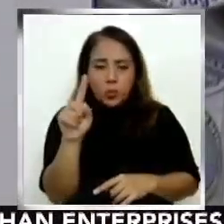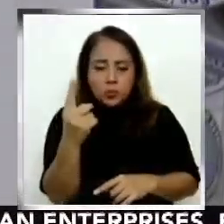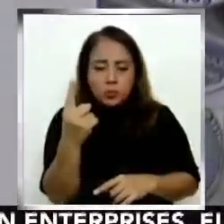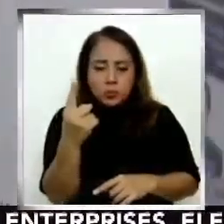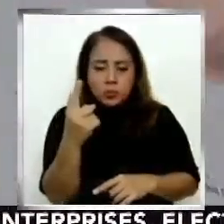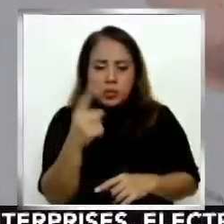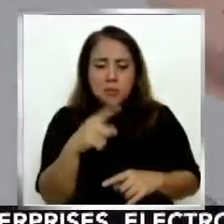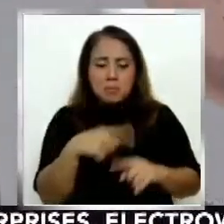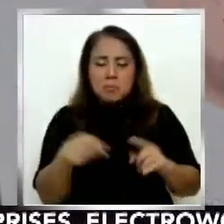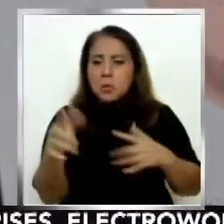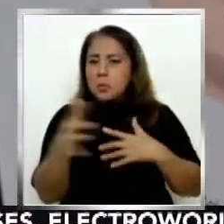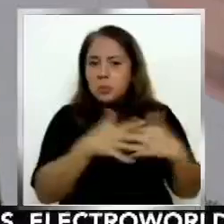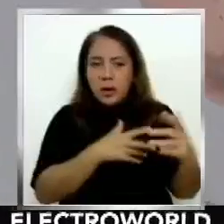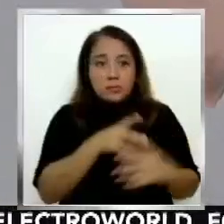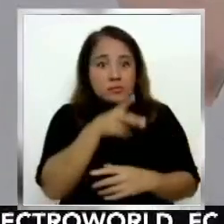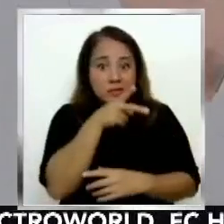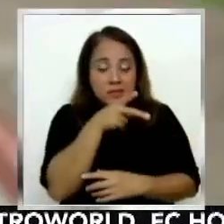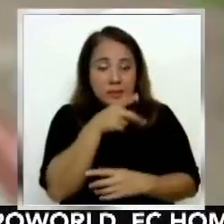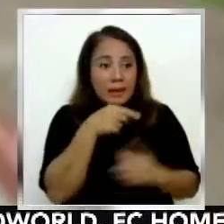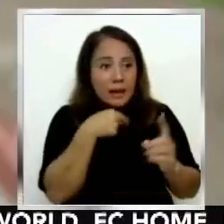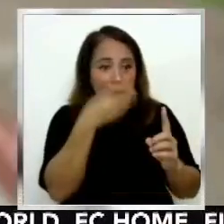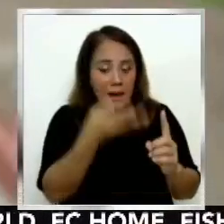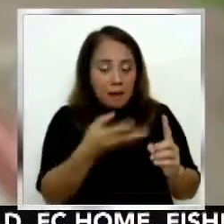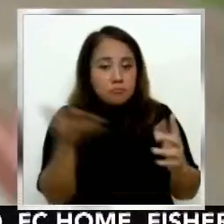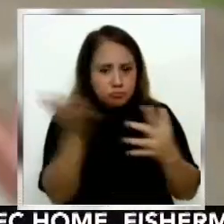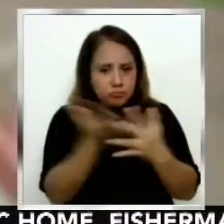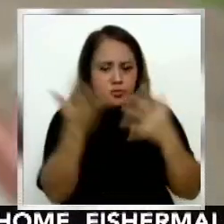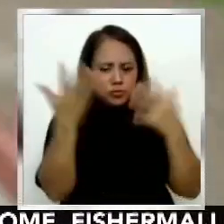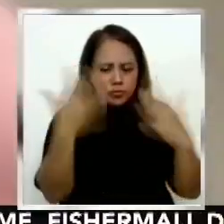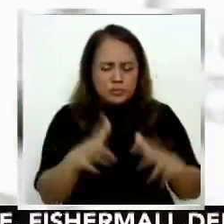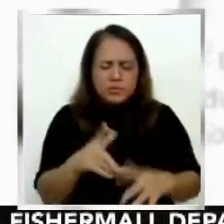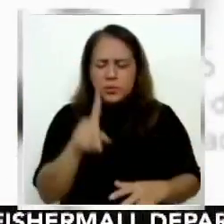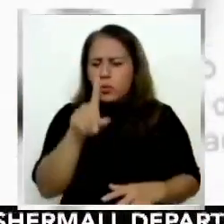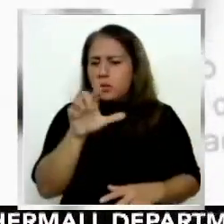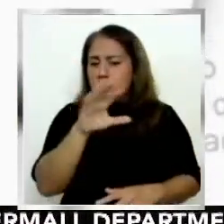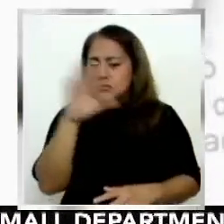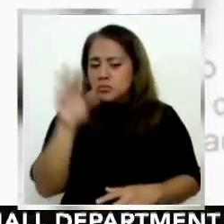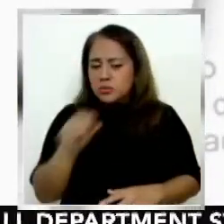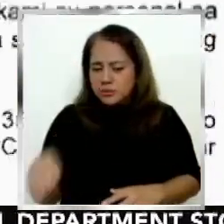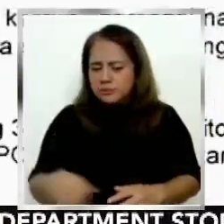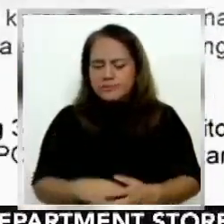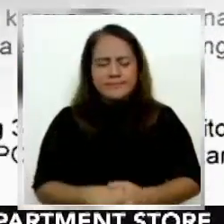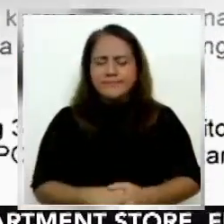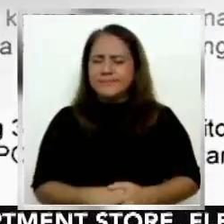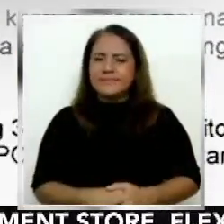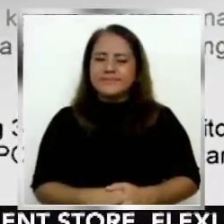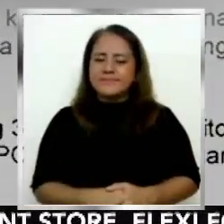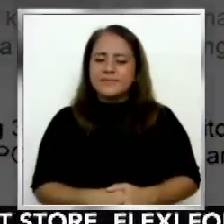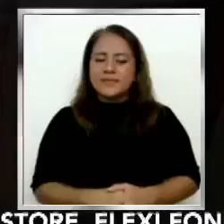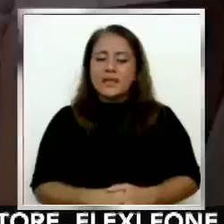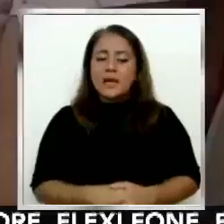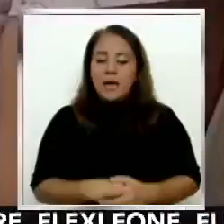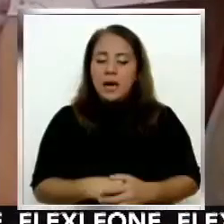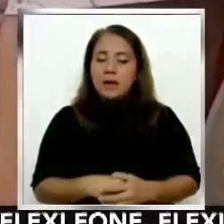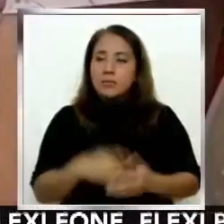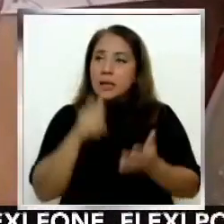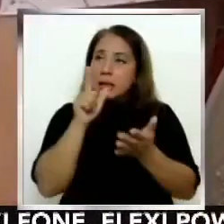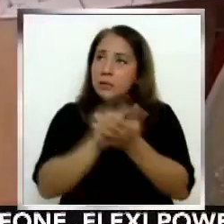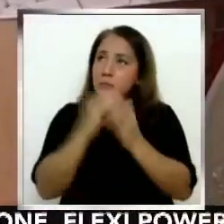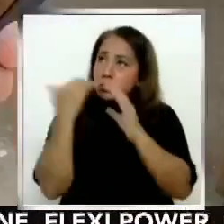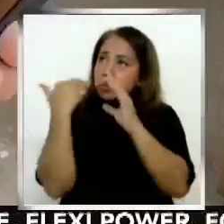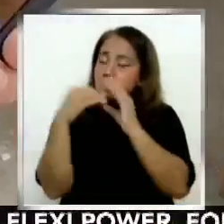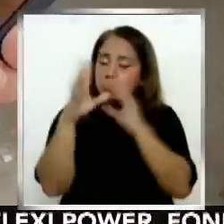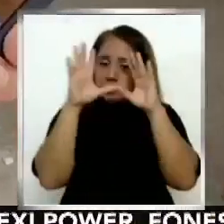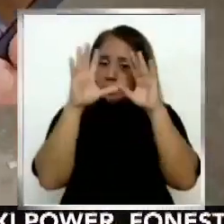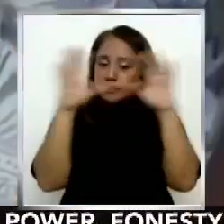may suspect ng silampakan ng reklamo. 100% doon patidungan yun. At sulat sa Pangulo. Sa ngayon, tila